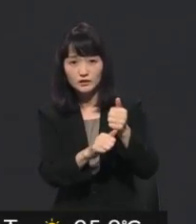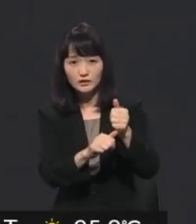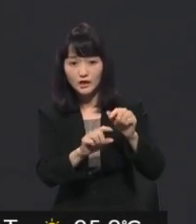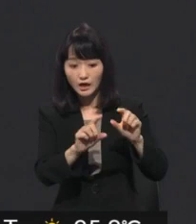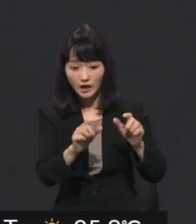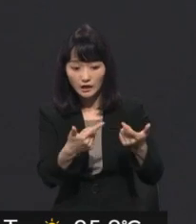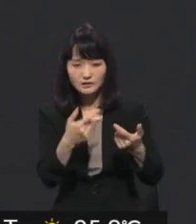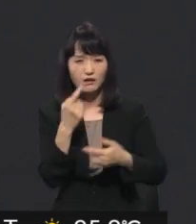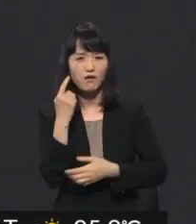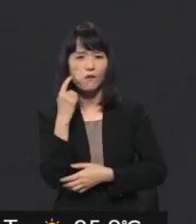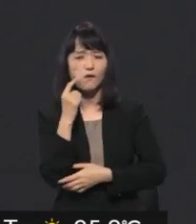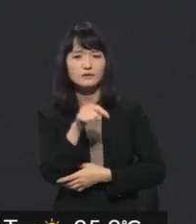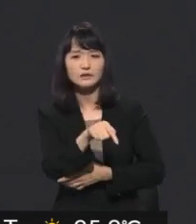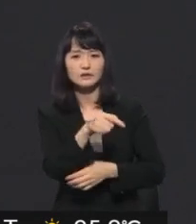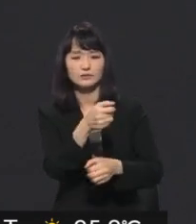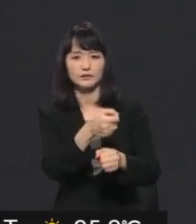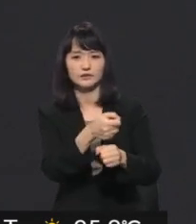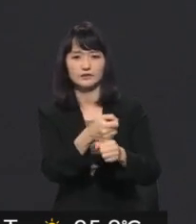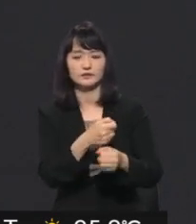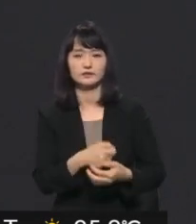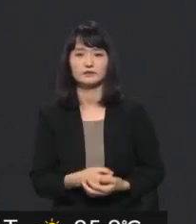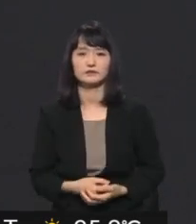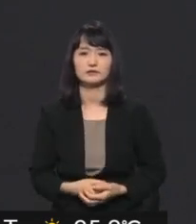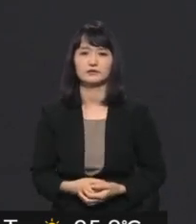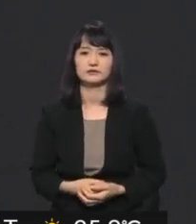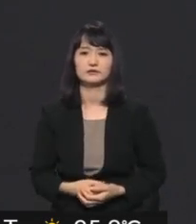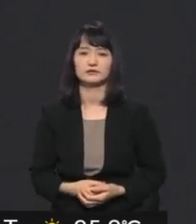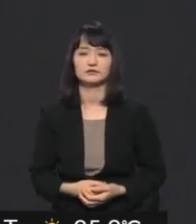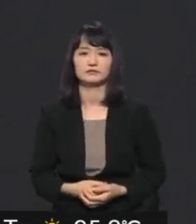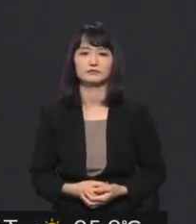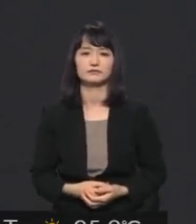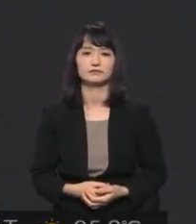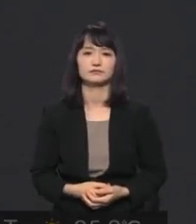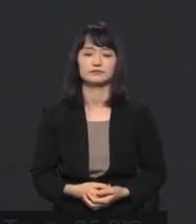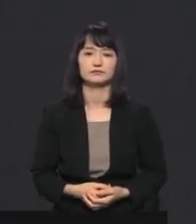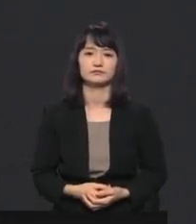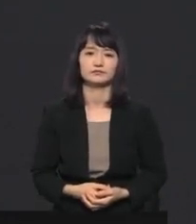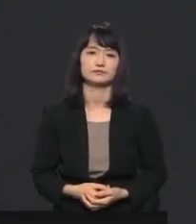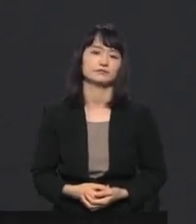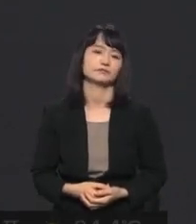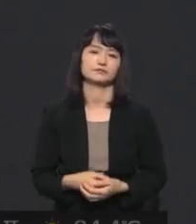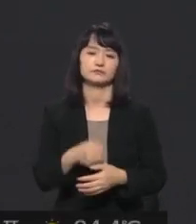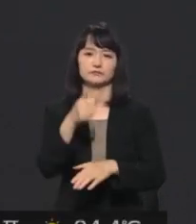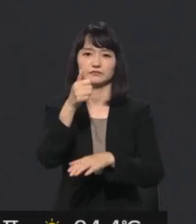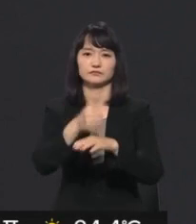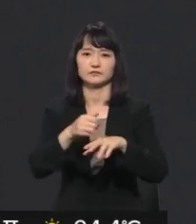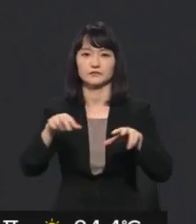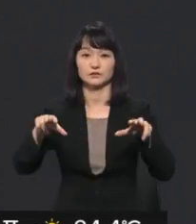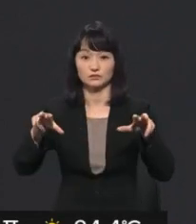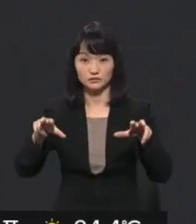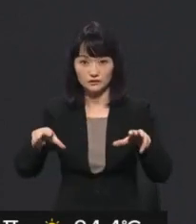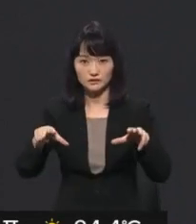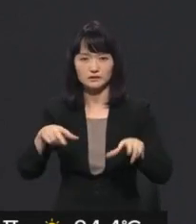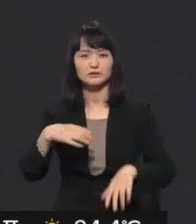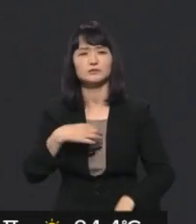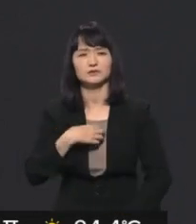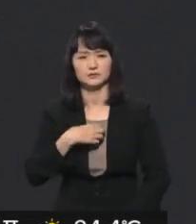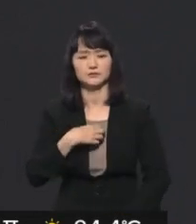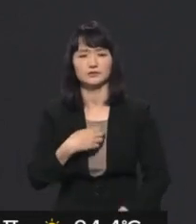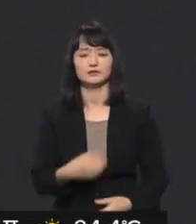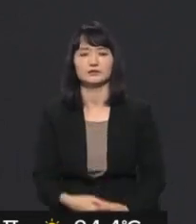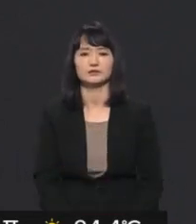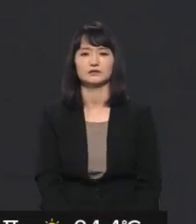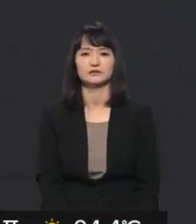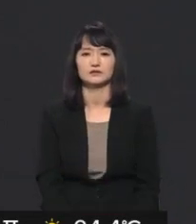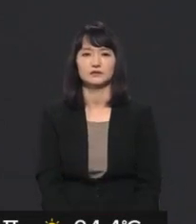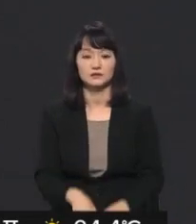상황을 어 그 근거로 해서 비디오 의를 만들었다고 판결 하니까 결 금침 이제 진짜 비상상황이 됐거든요 흠 이것이